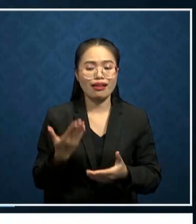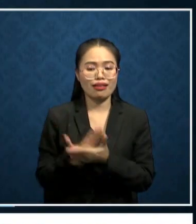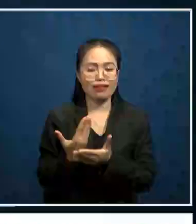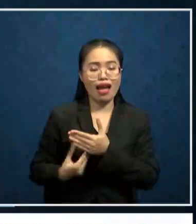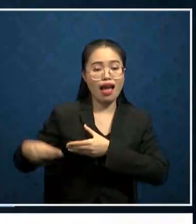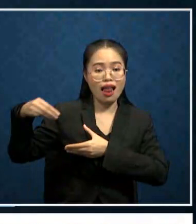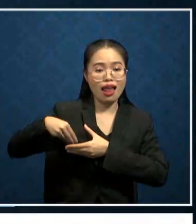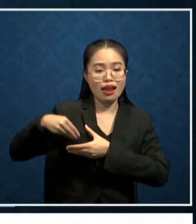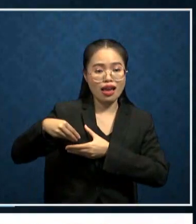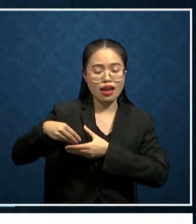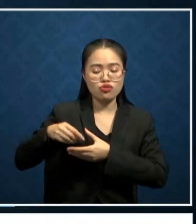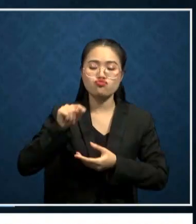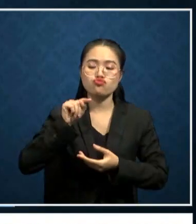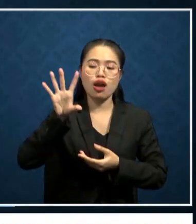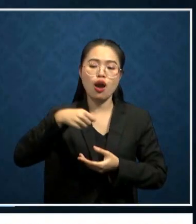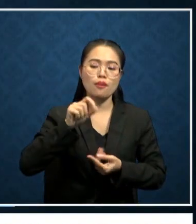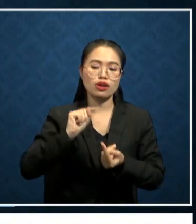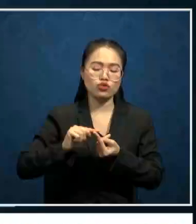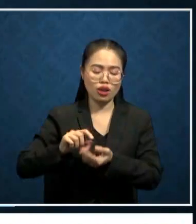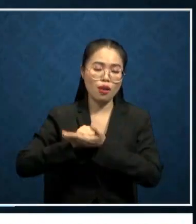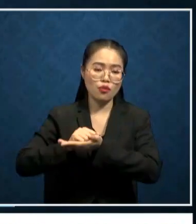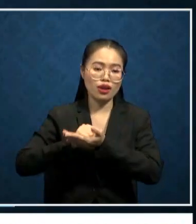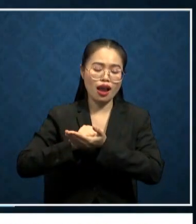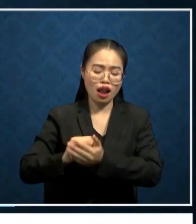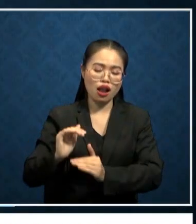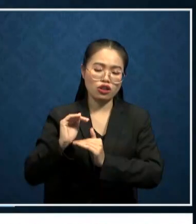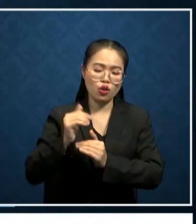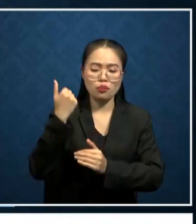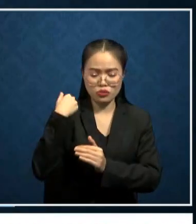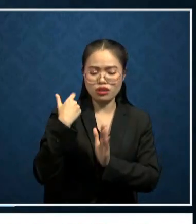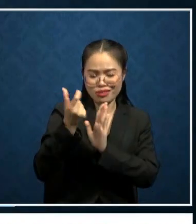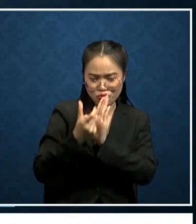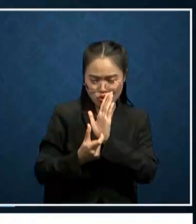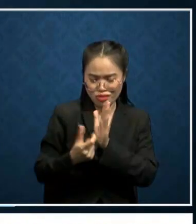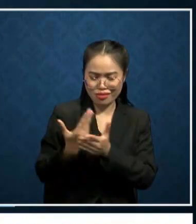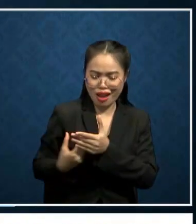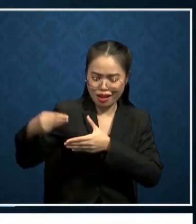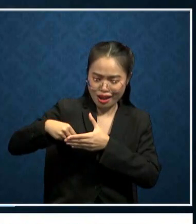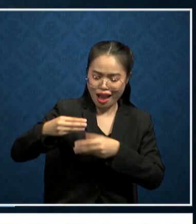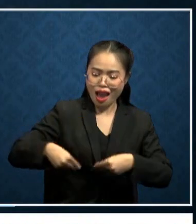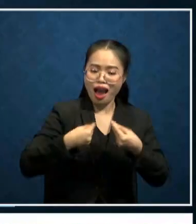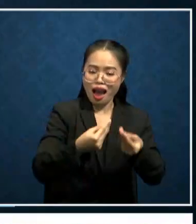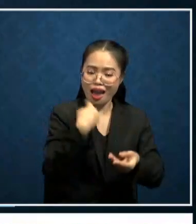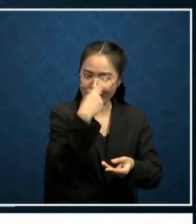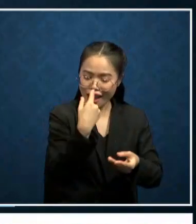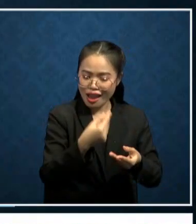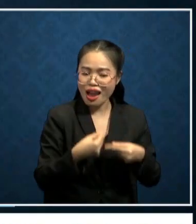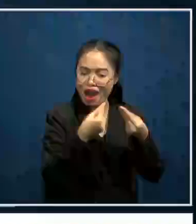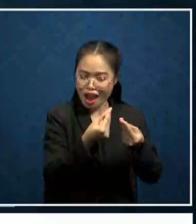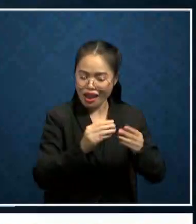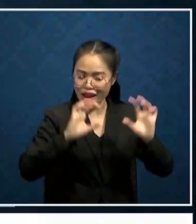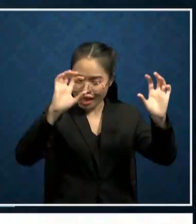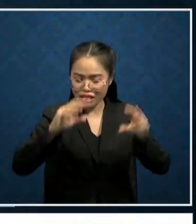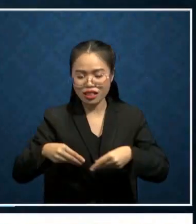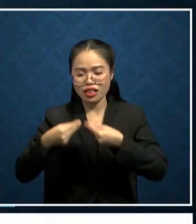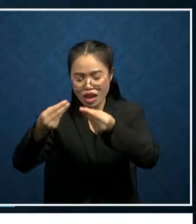ค่าบริการควรกำหนดให้ชัดเจนว่าจะเป็นรายได้ให้กับภาครัฐหน่วยงานหรือผู้ใช้ไฟฟ้าและ